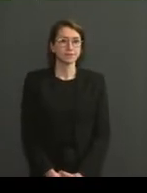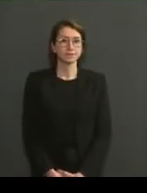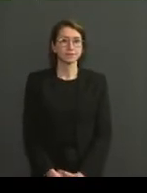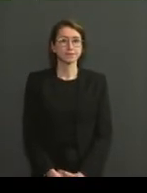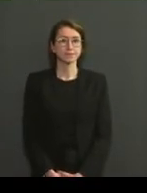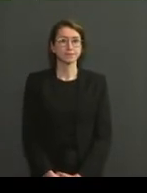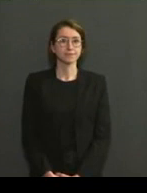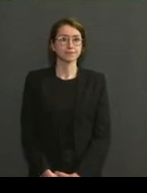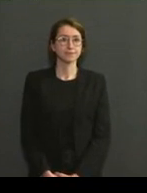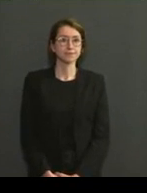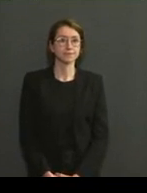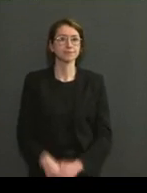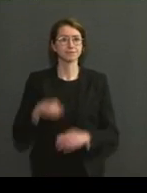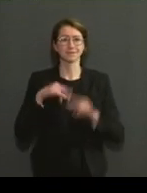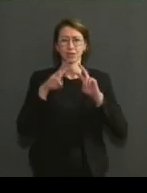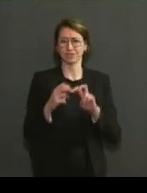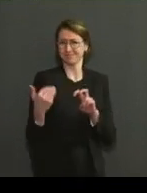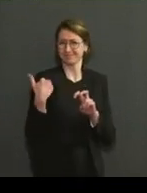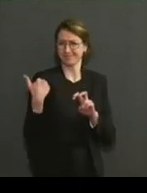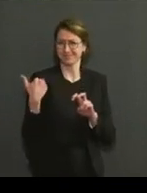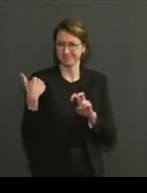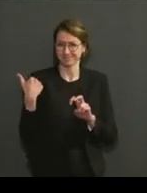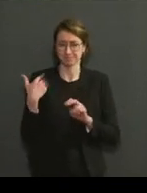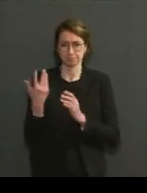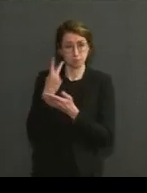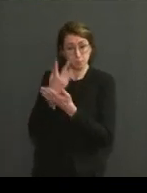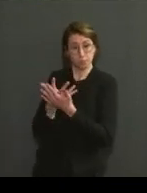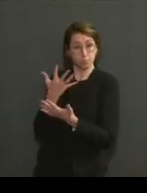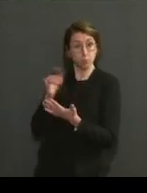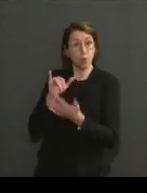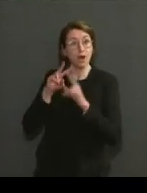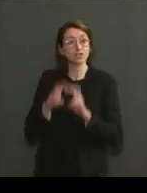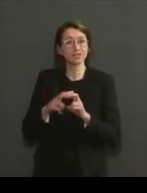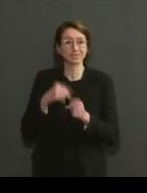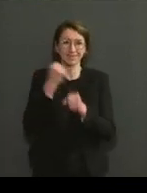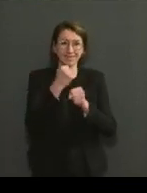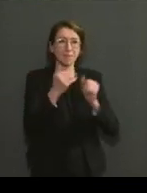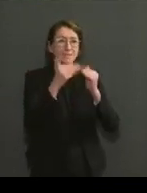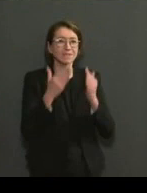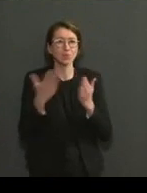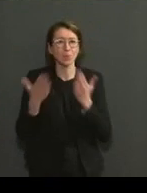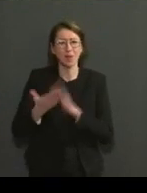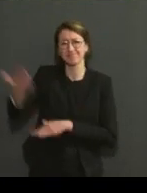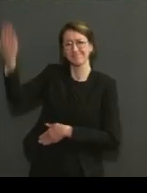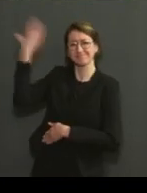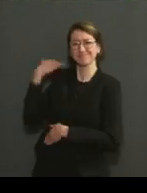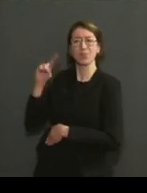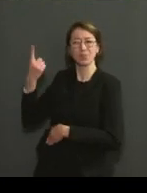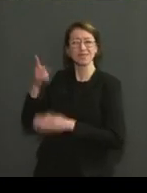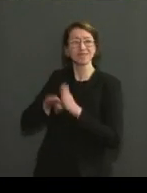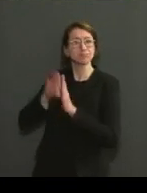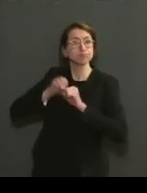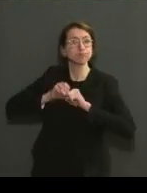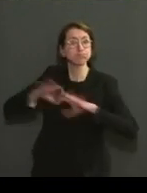Une étude récente montre que le télétravail est moins répandu que lors de la première vague, et c'est évidemment regrettable. En effet, plus